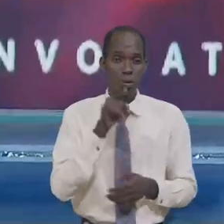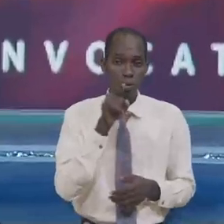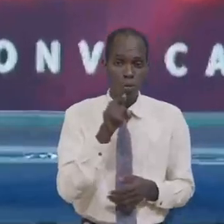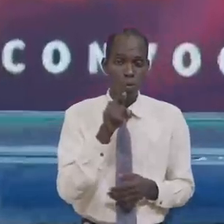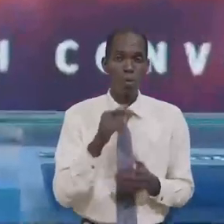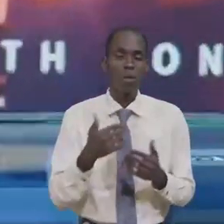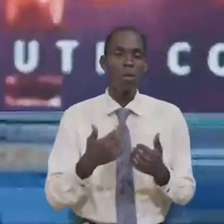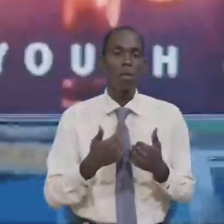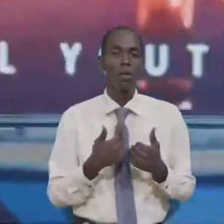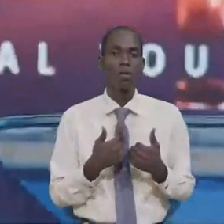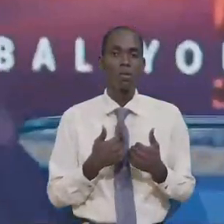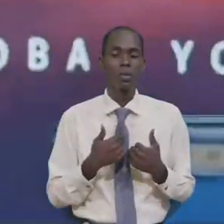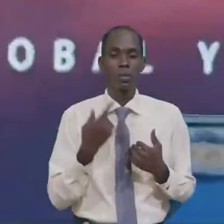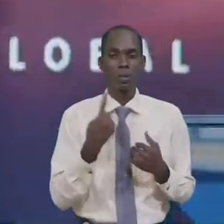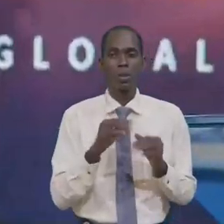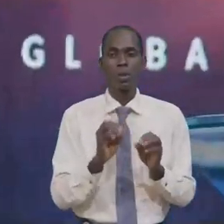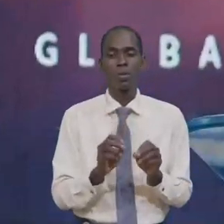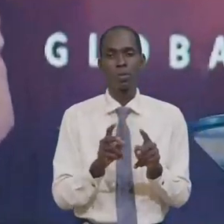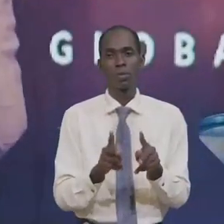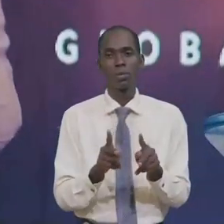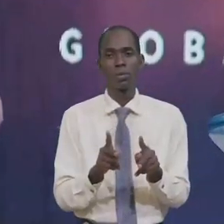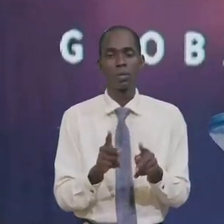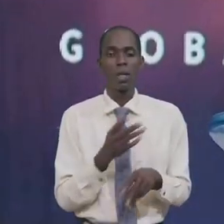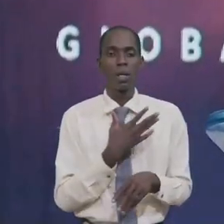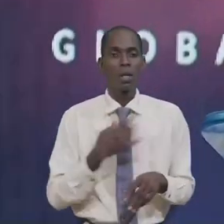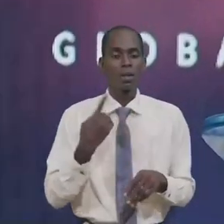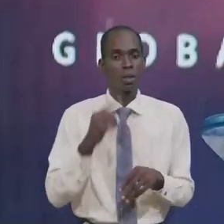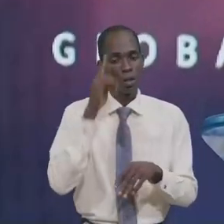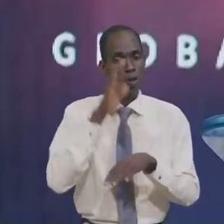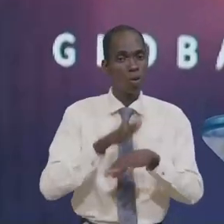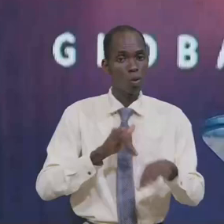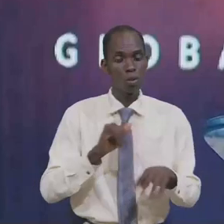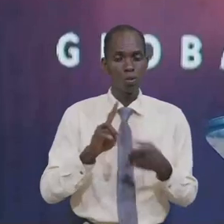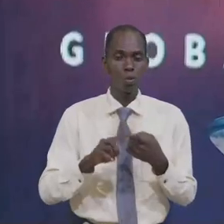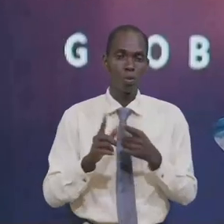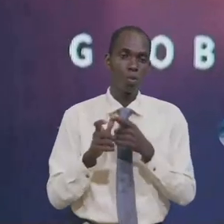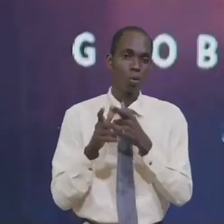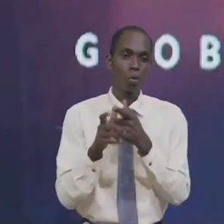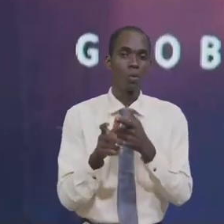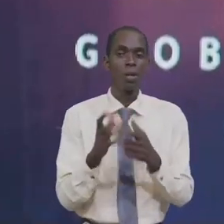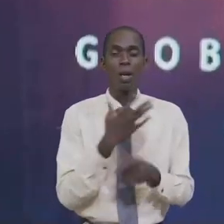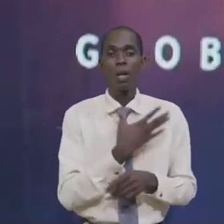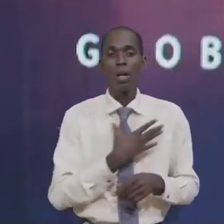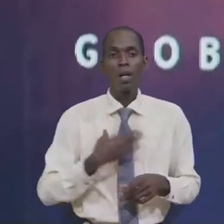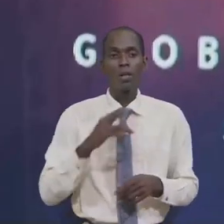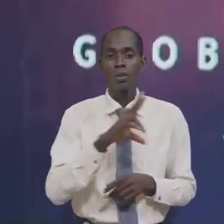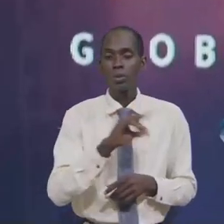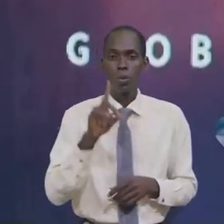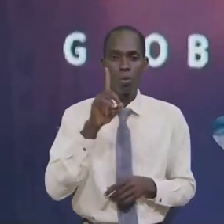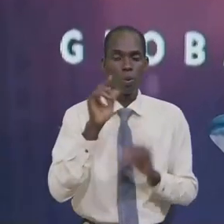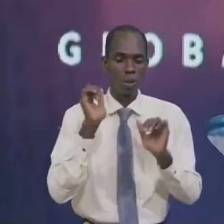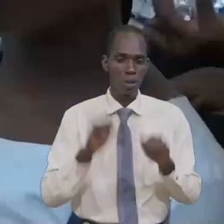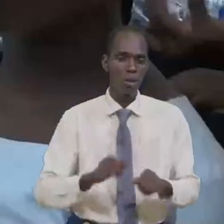tu as la chance et l'appel le courir et personne ne peut s'interposer devant